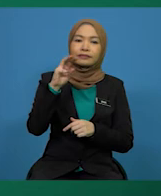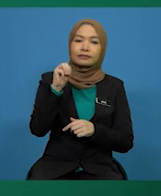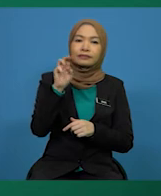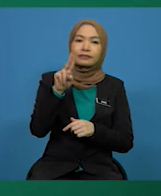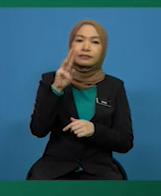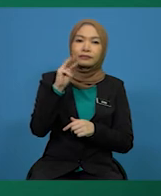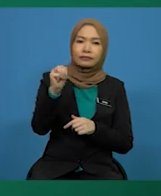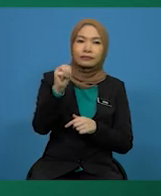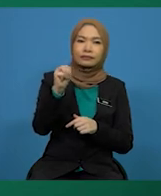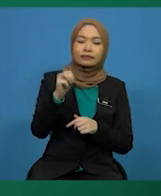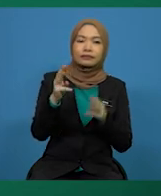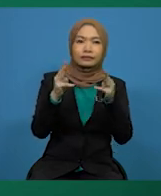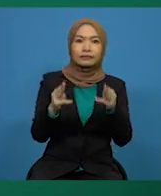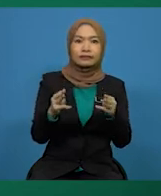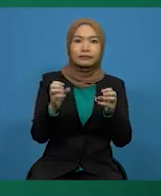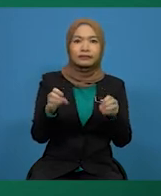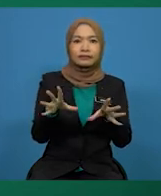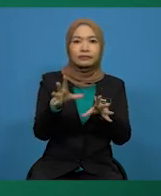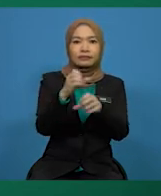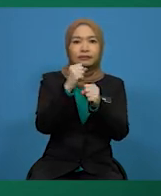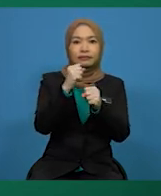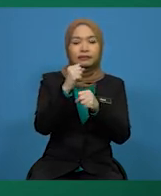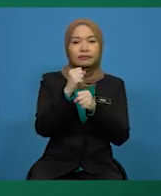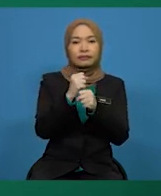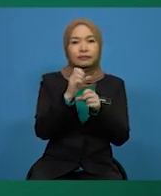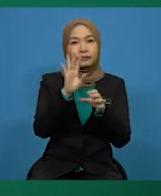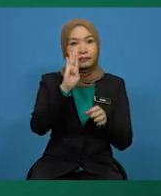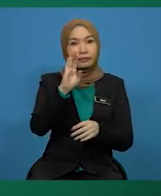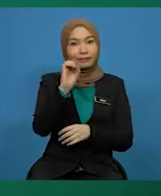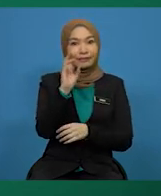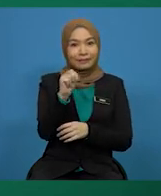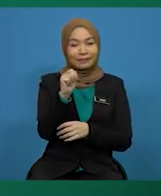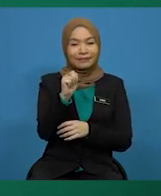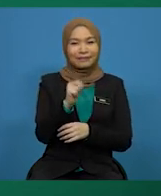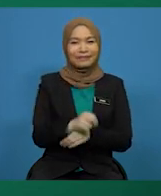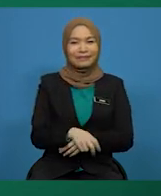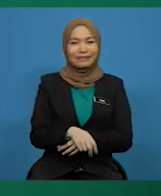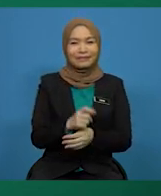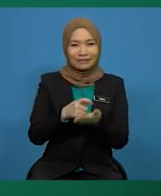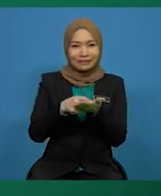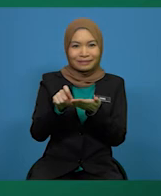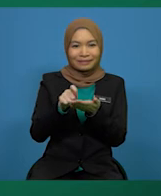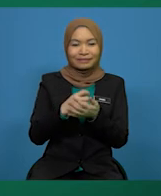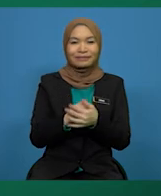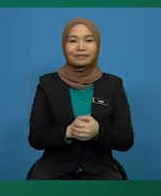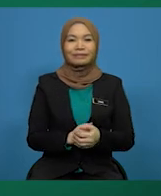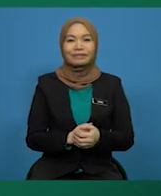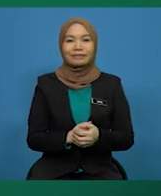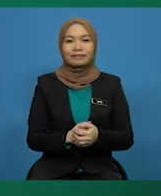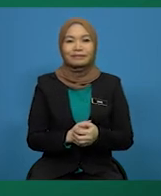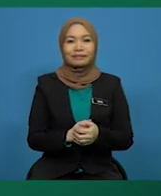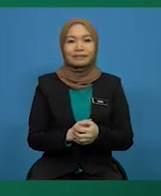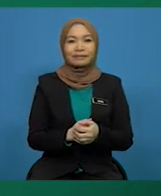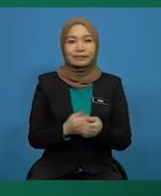bond dan memegang kesemua kecairan tunai tersebut. Akhirnya, keseimbangan baru akan tercapai di